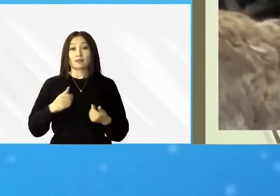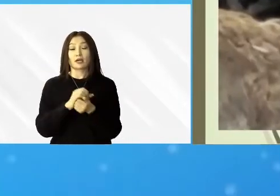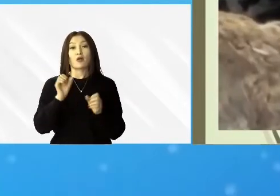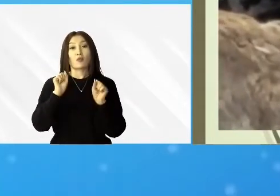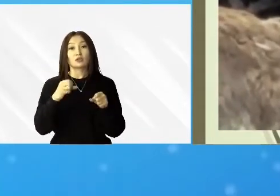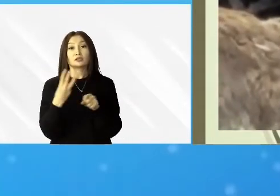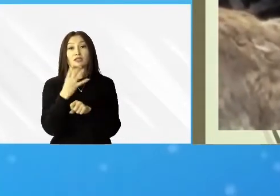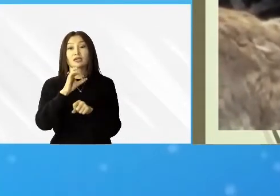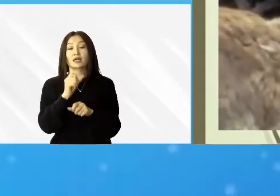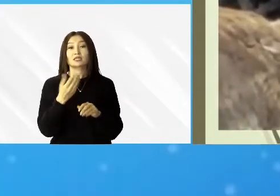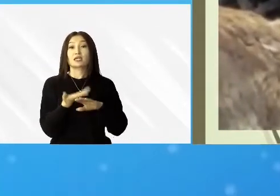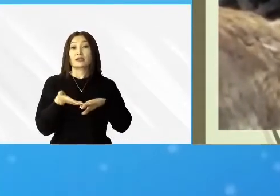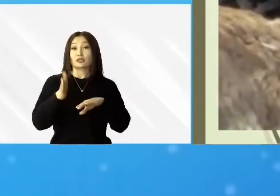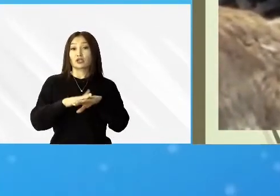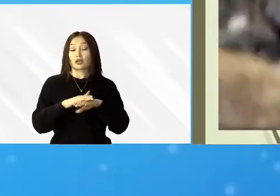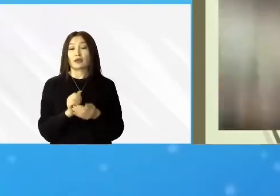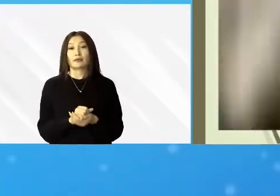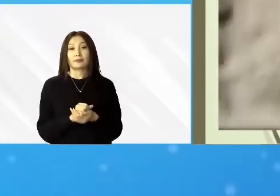может быть в 3 раза тяжелее.